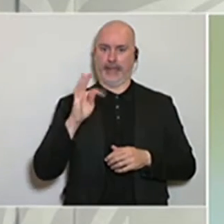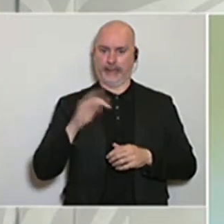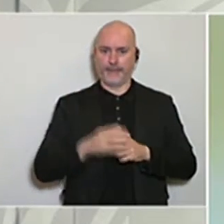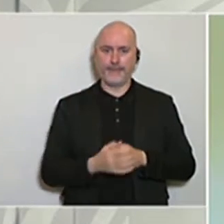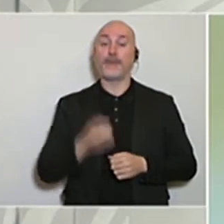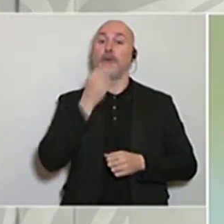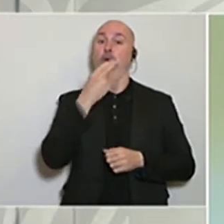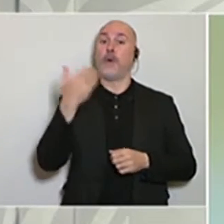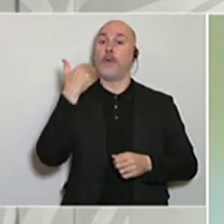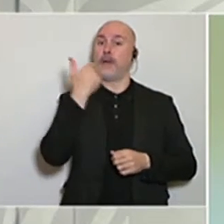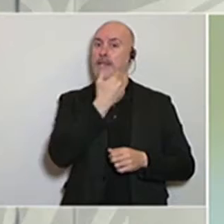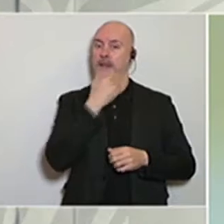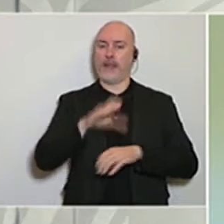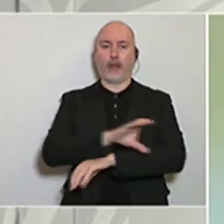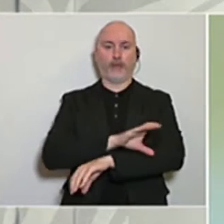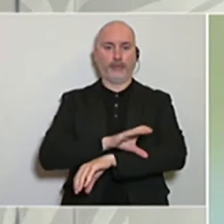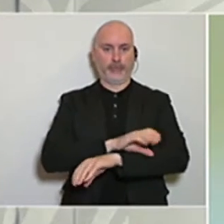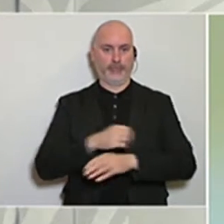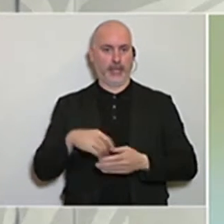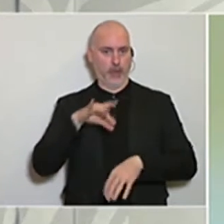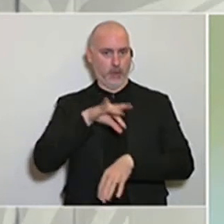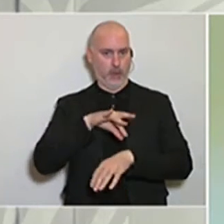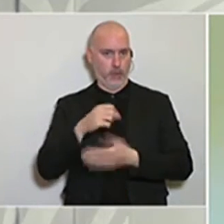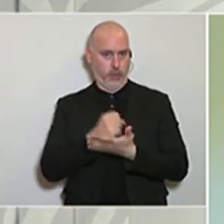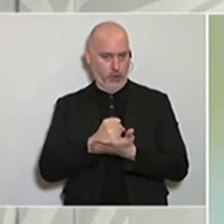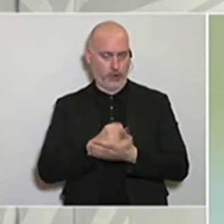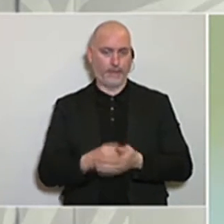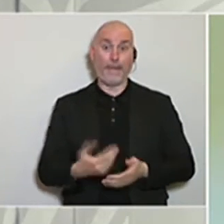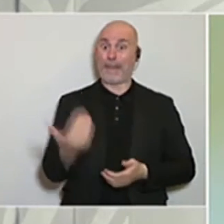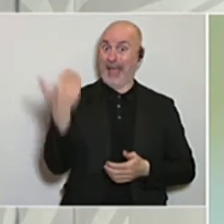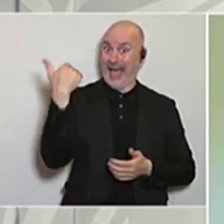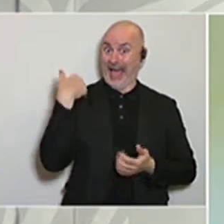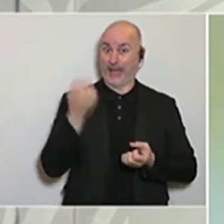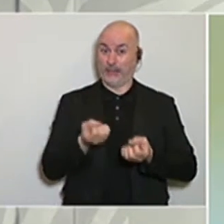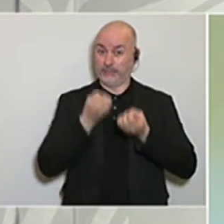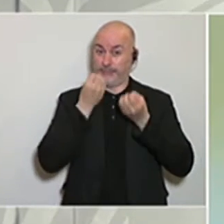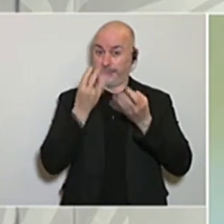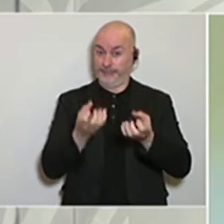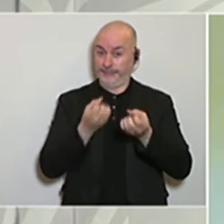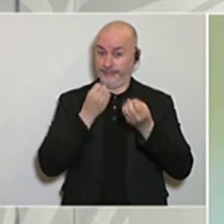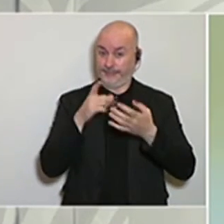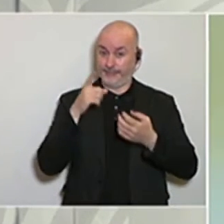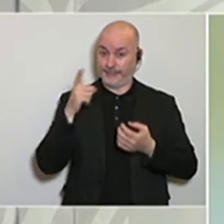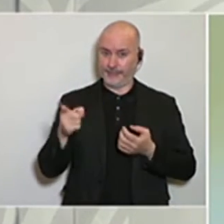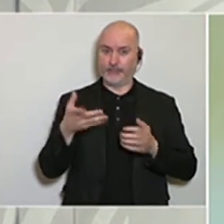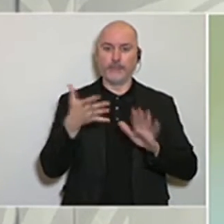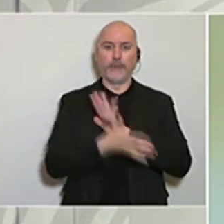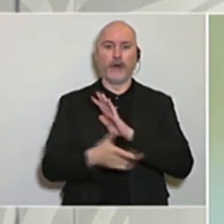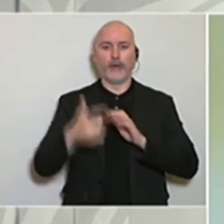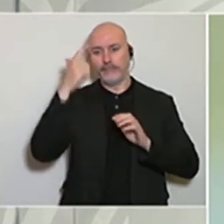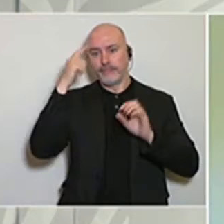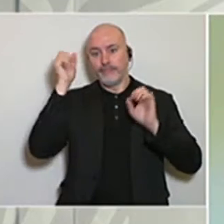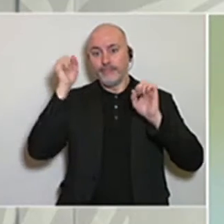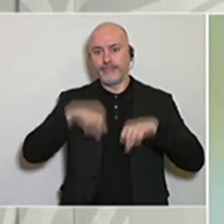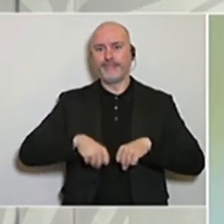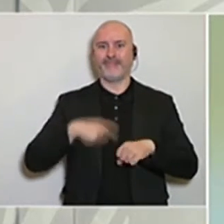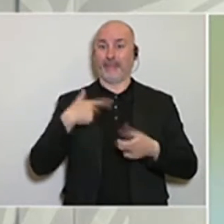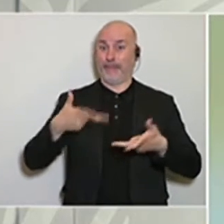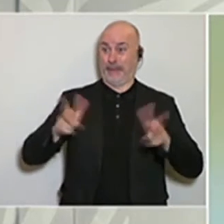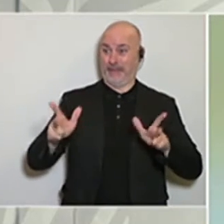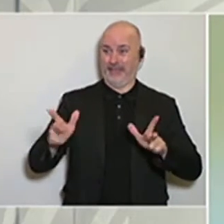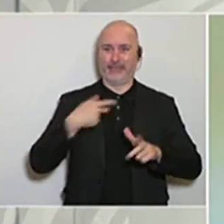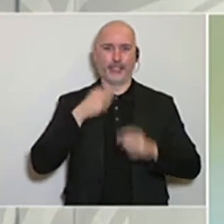Bona tarda, consellera Budó. Ahir vostè va fer unes declaracions lamentant a la decisió de justícia sobre el permís de Jordi